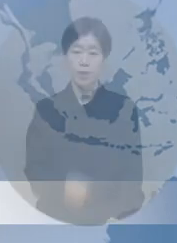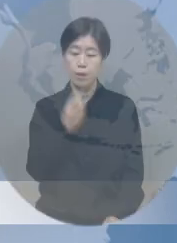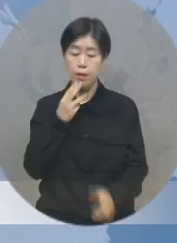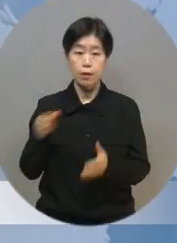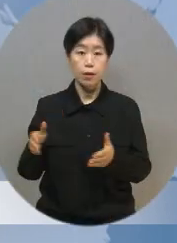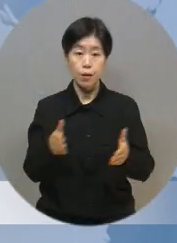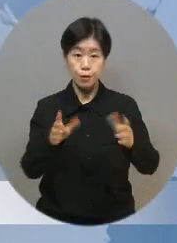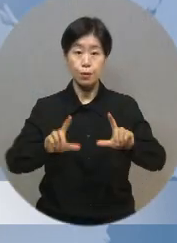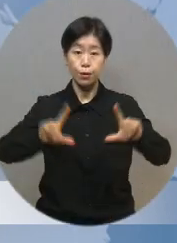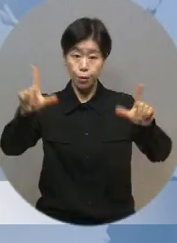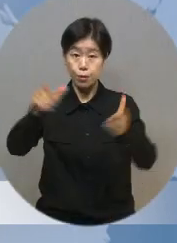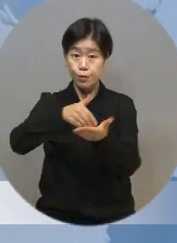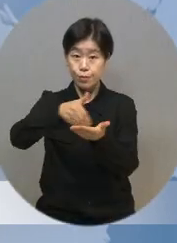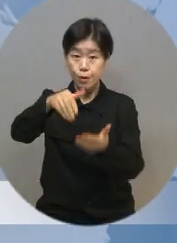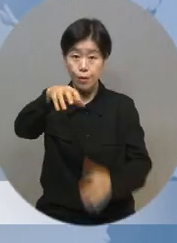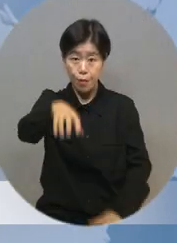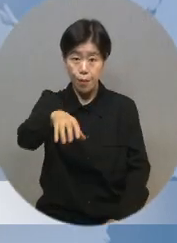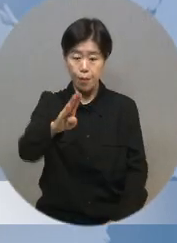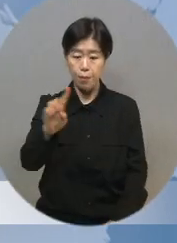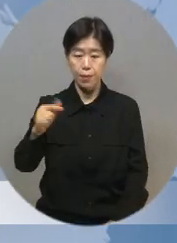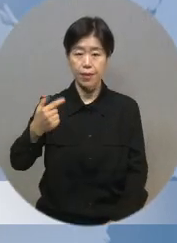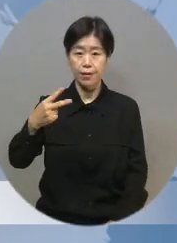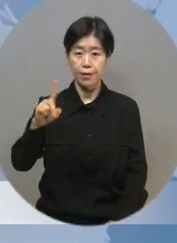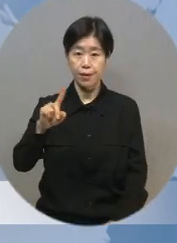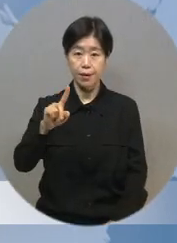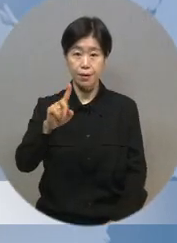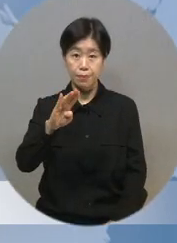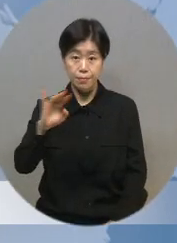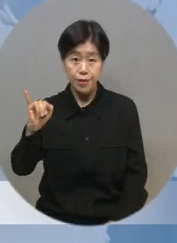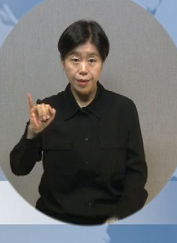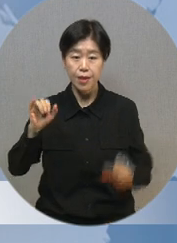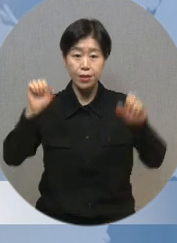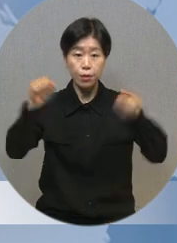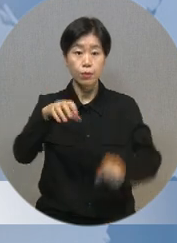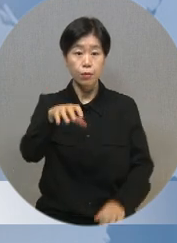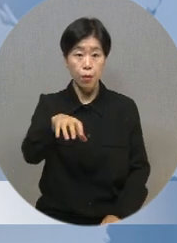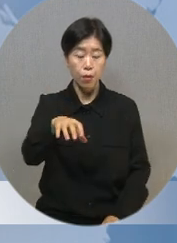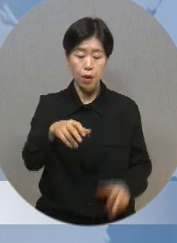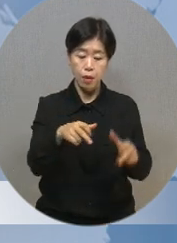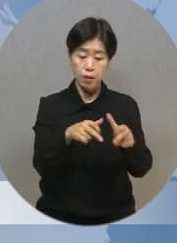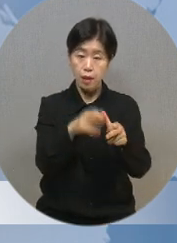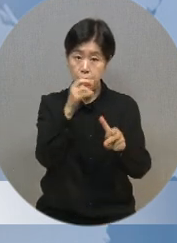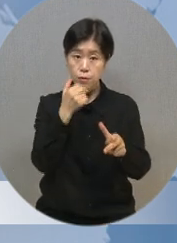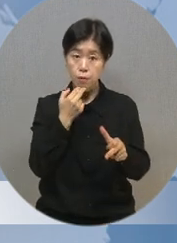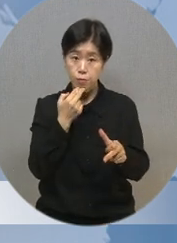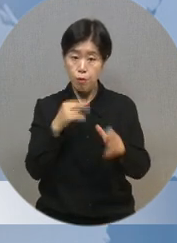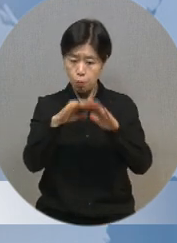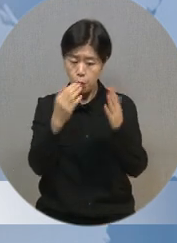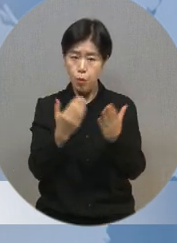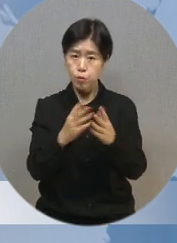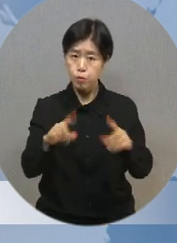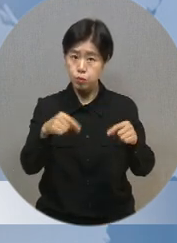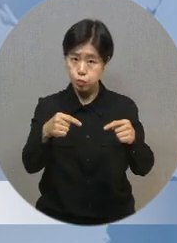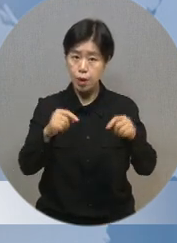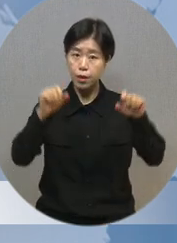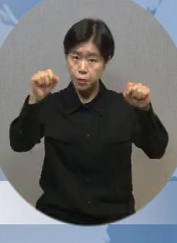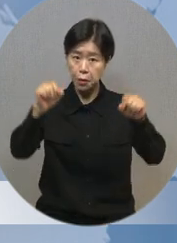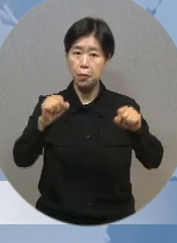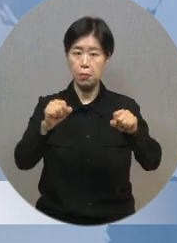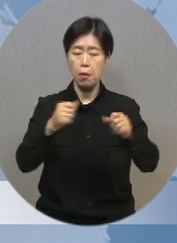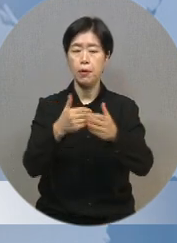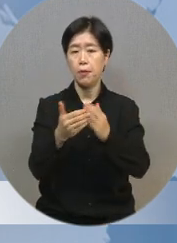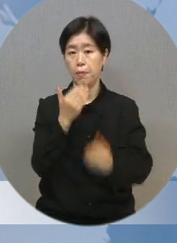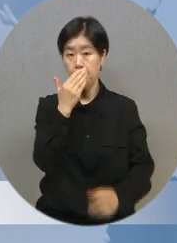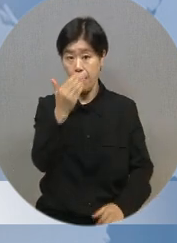경기도 동두천시에 위치한 반다비 체육센터는 장애인과 비장애인 모두가 차별 없이 체육활동을 누릴 수 있어